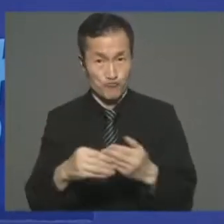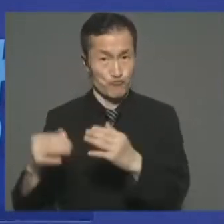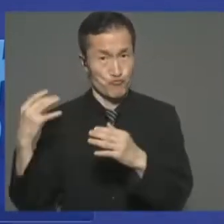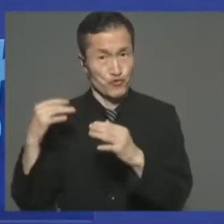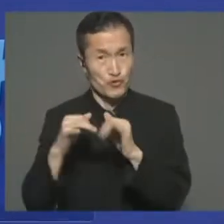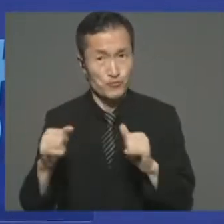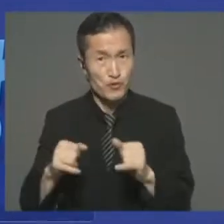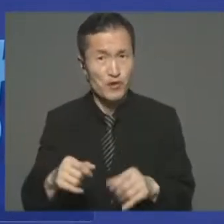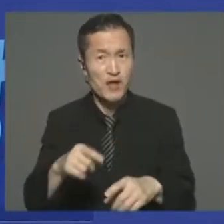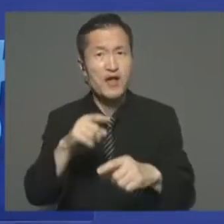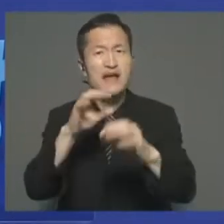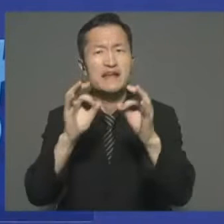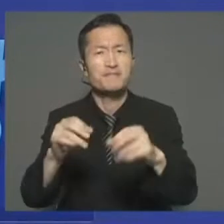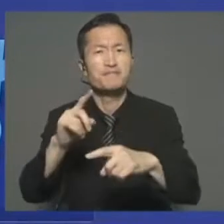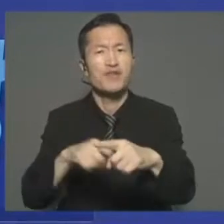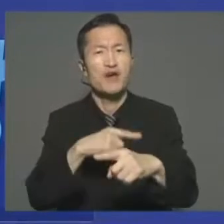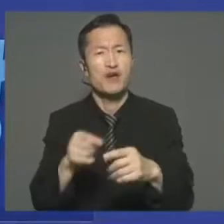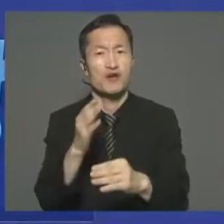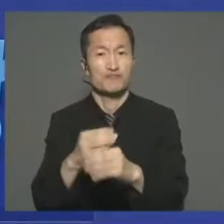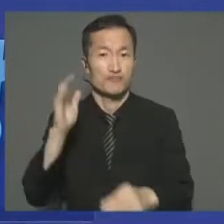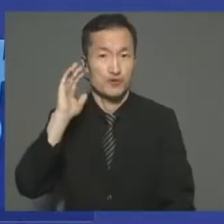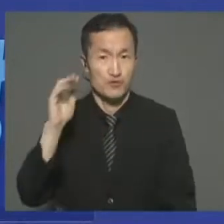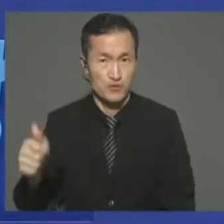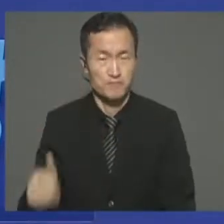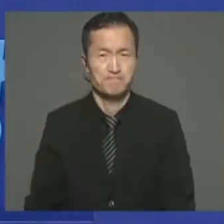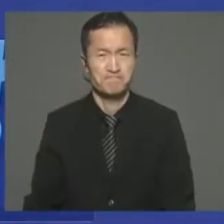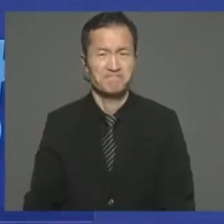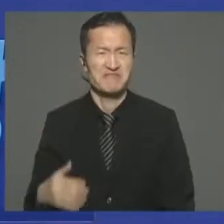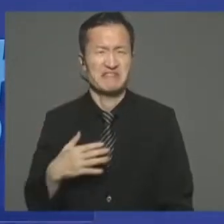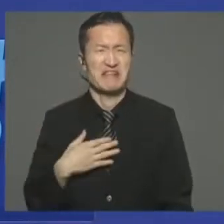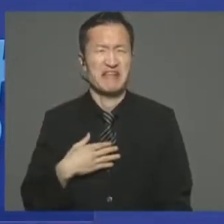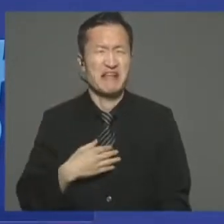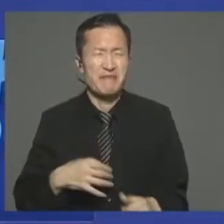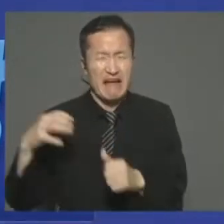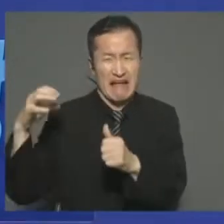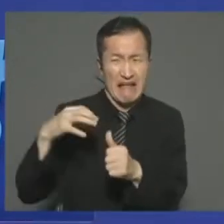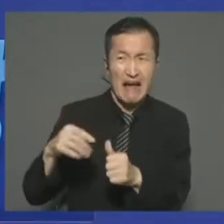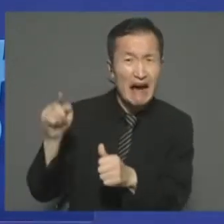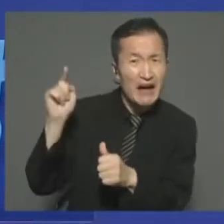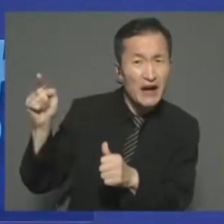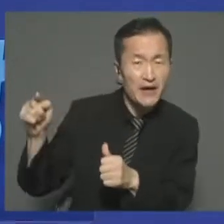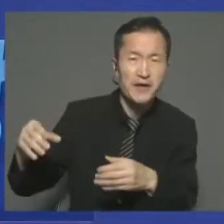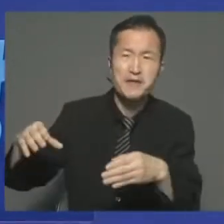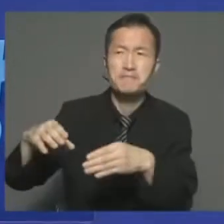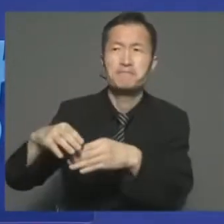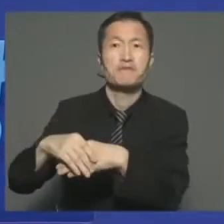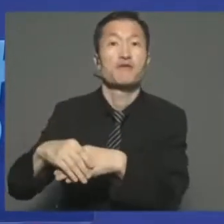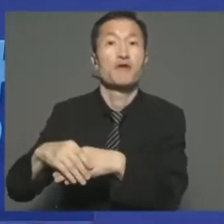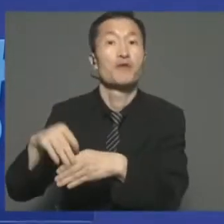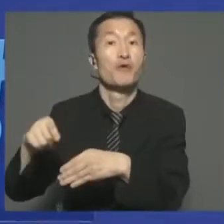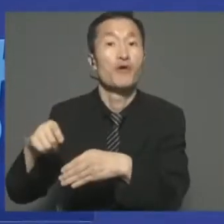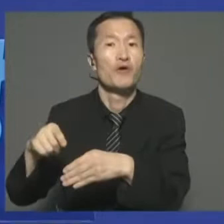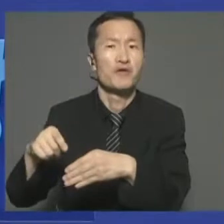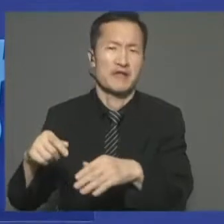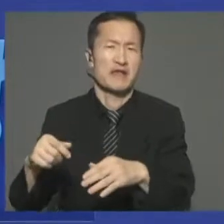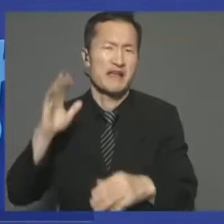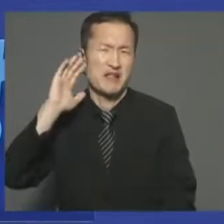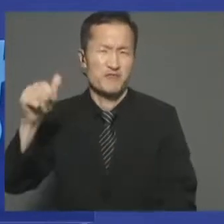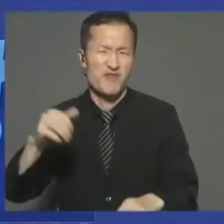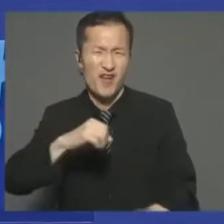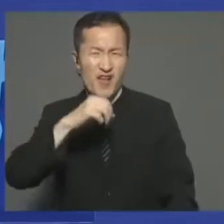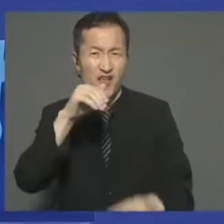대통령, 자신을 죽이려고 했던 세력과 손잡고 정권 교체를 이뤄냈습니다. 남북